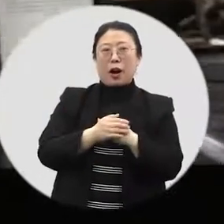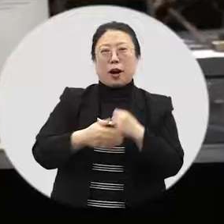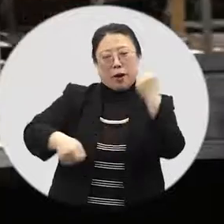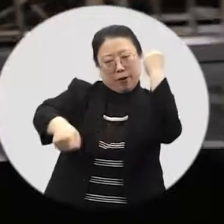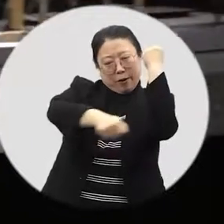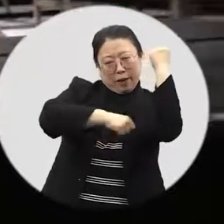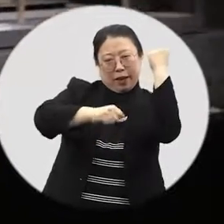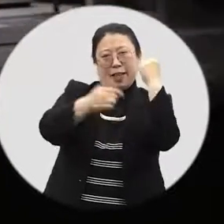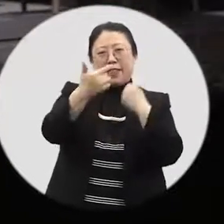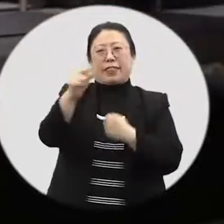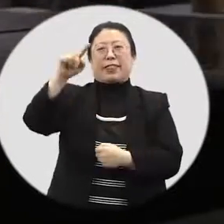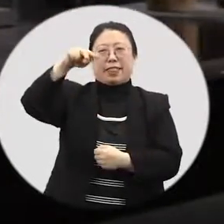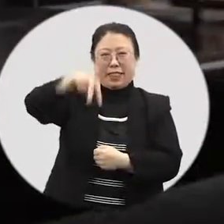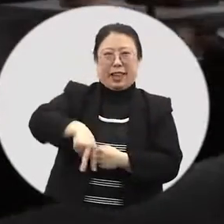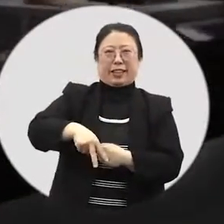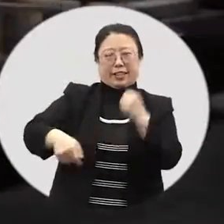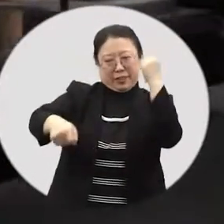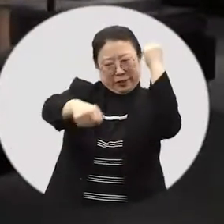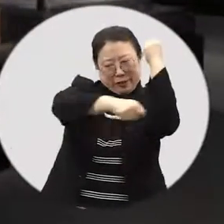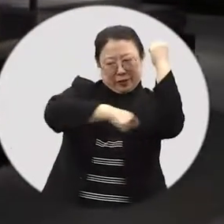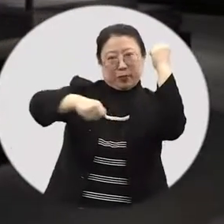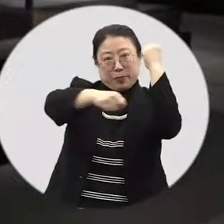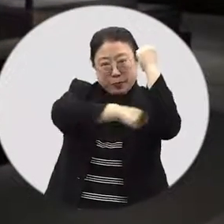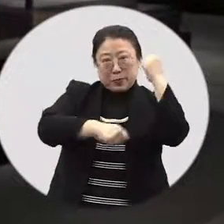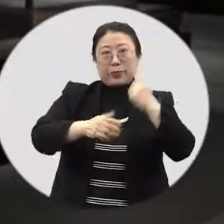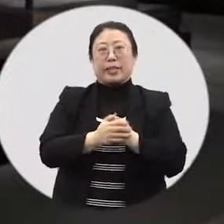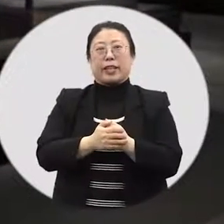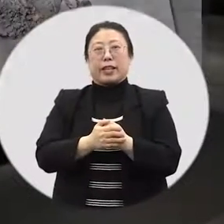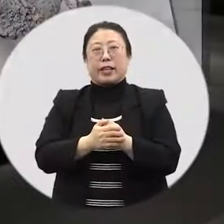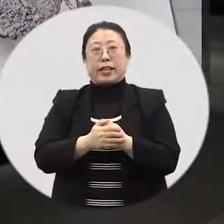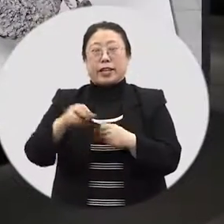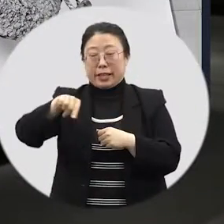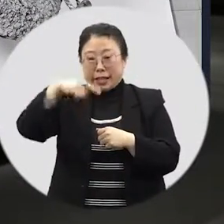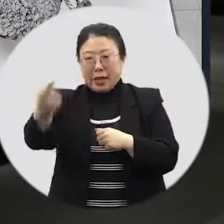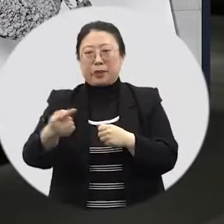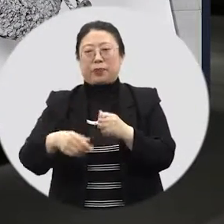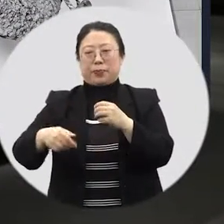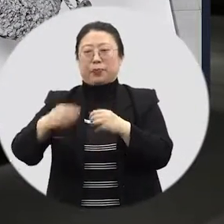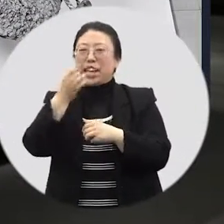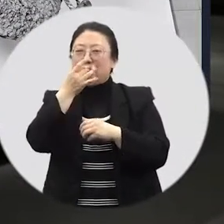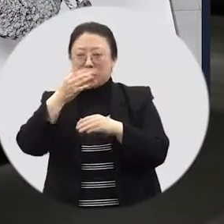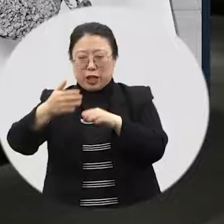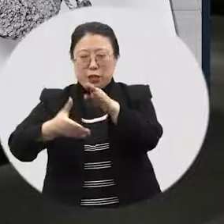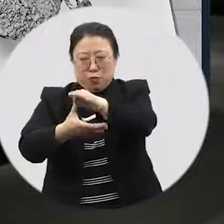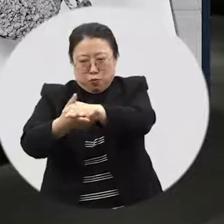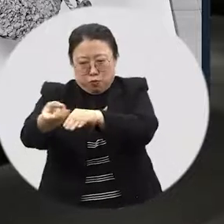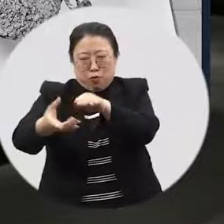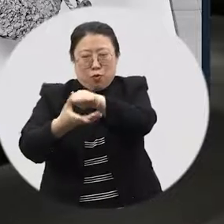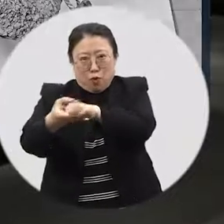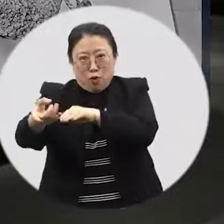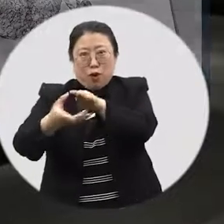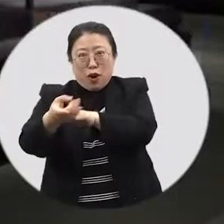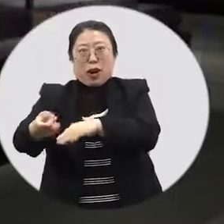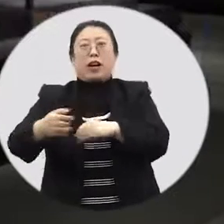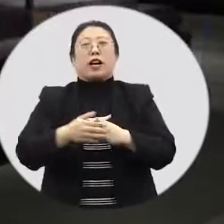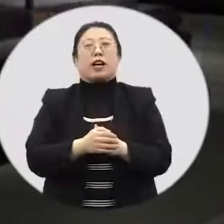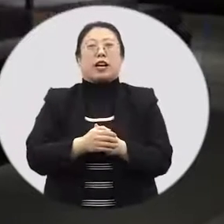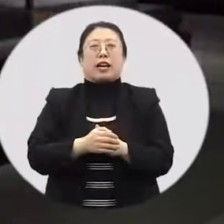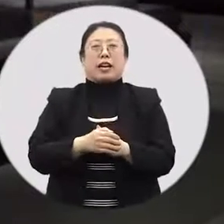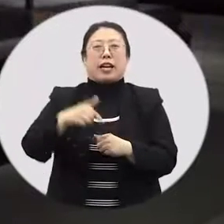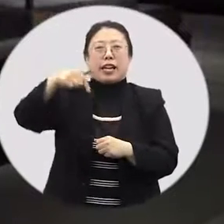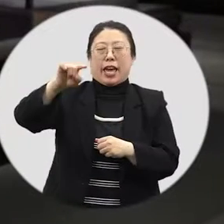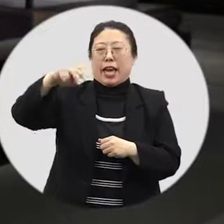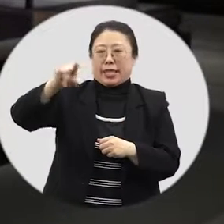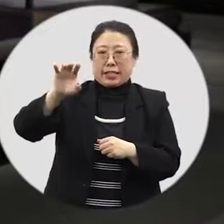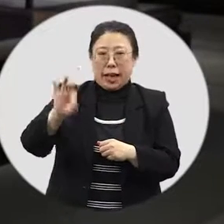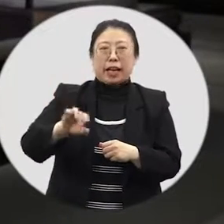유물은 곡식을 베는 연장인 나시예요 이건 곡물에 나다를 떨어내는 개상 그리고 여기